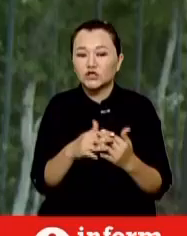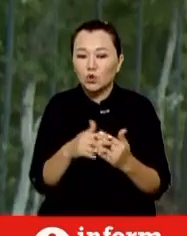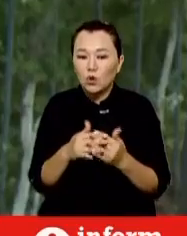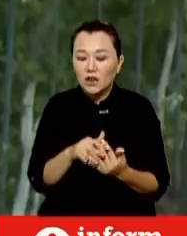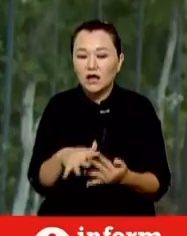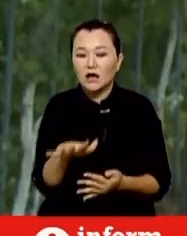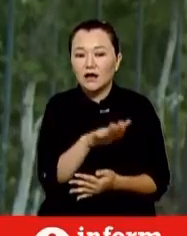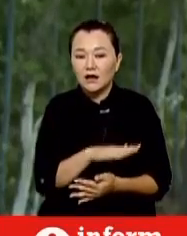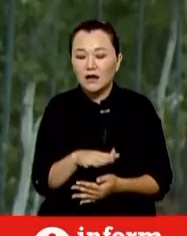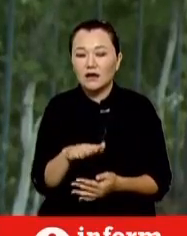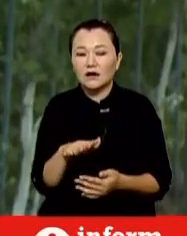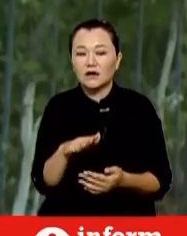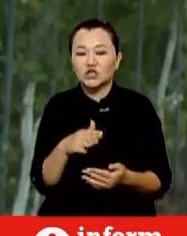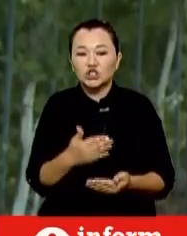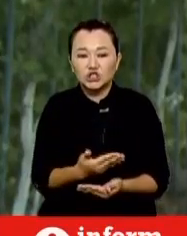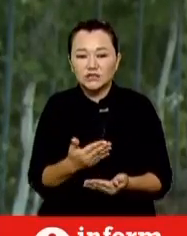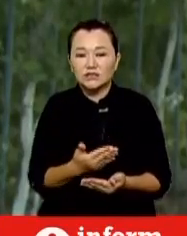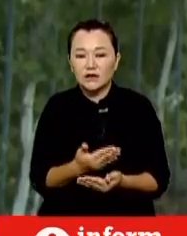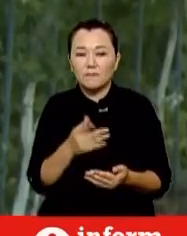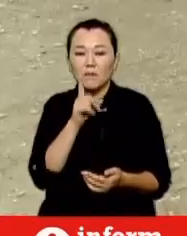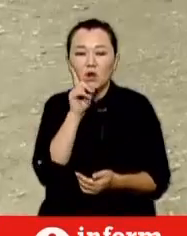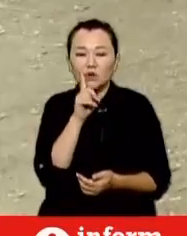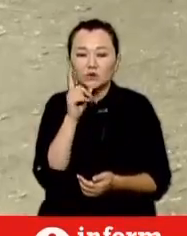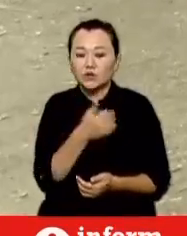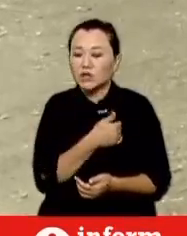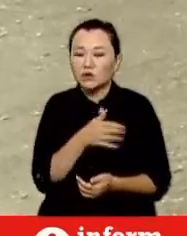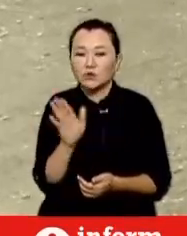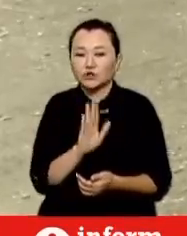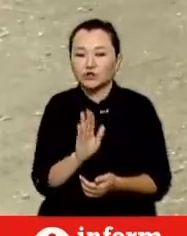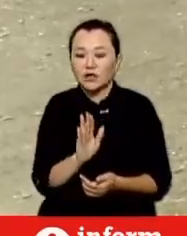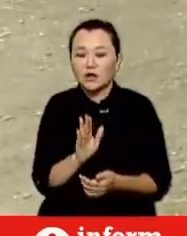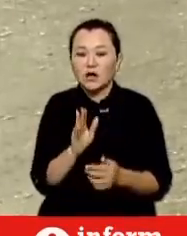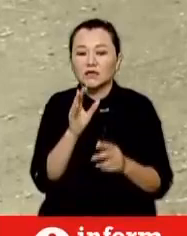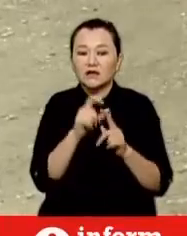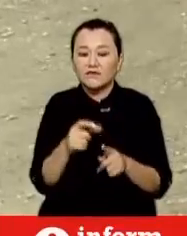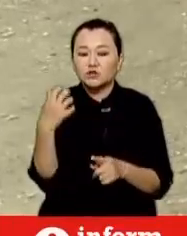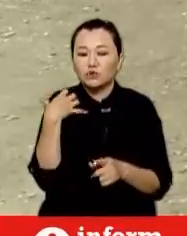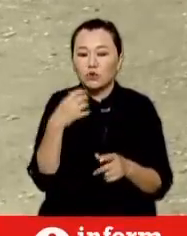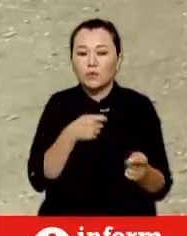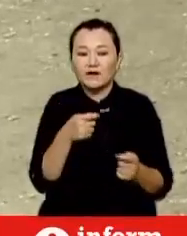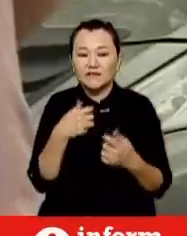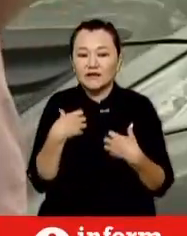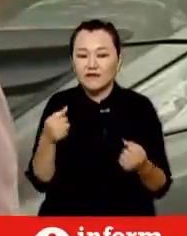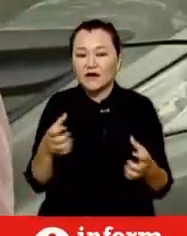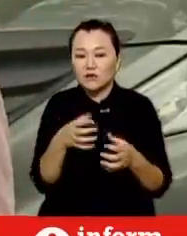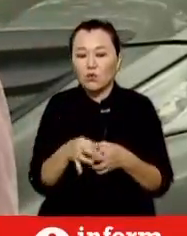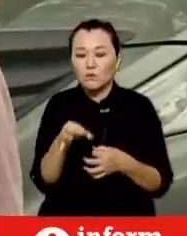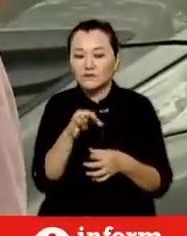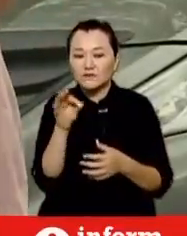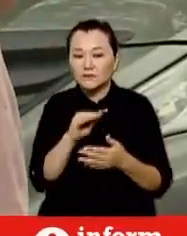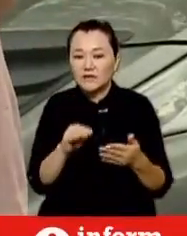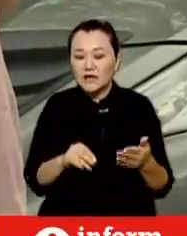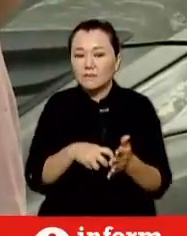там жить молодежь не хочет. По словам чиновников, в управлении здравоохранения области они писали письма